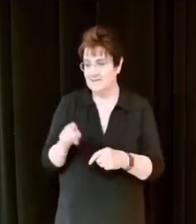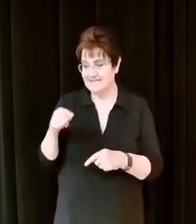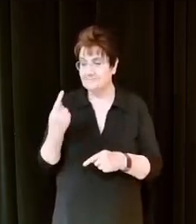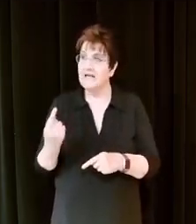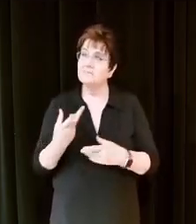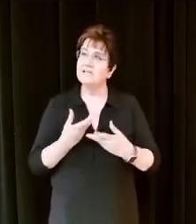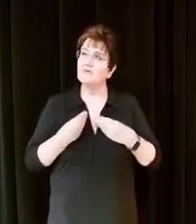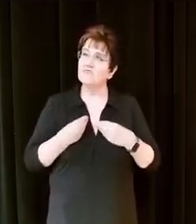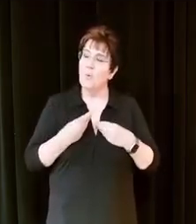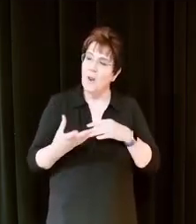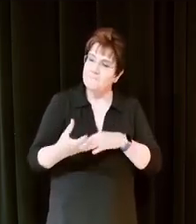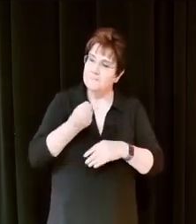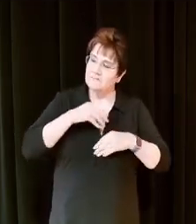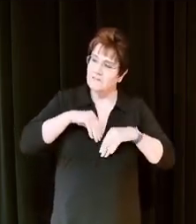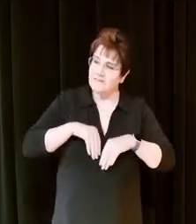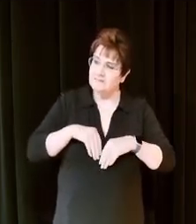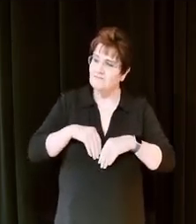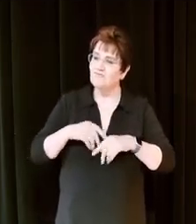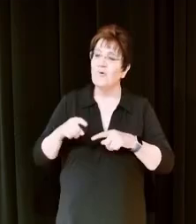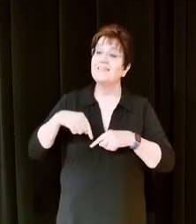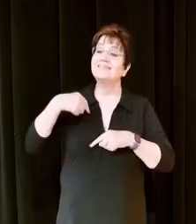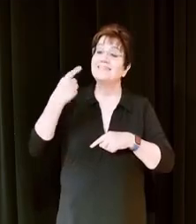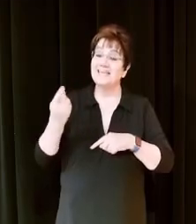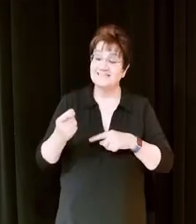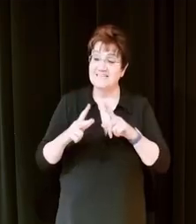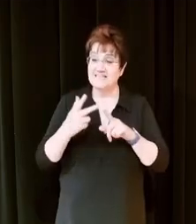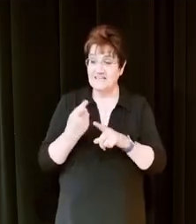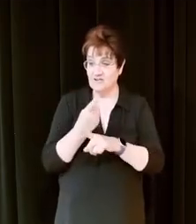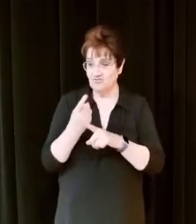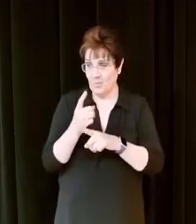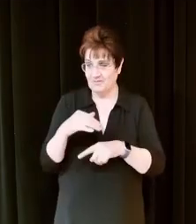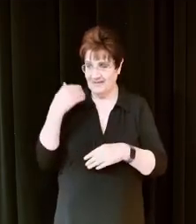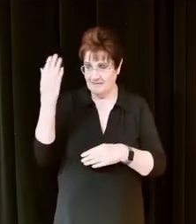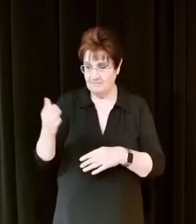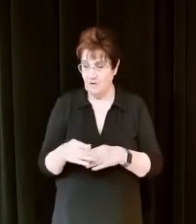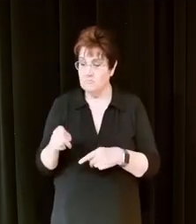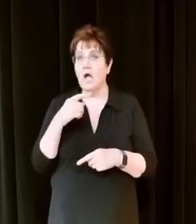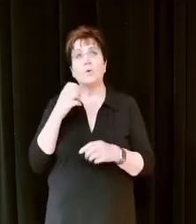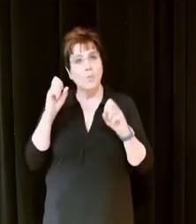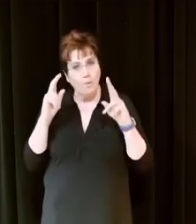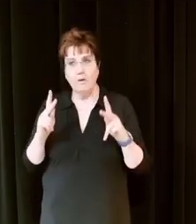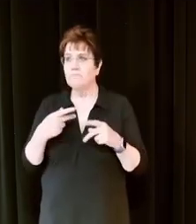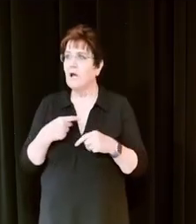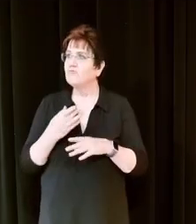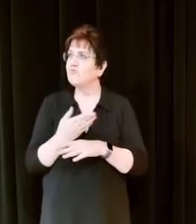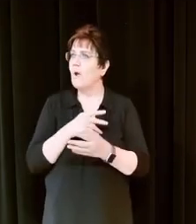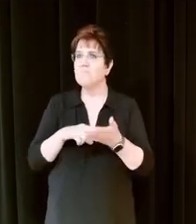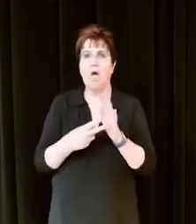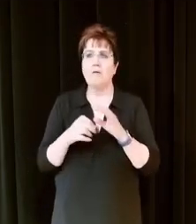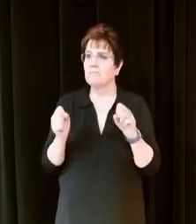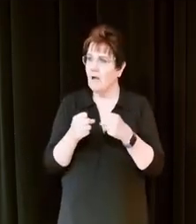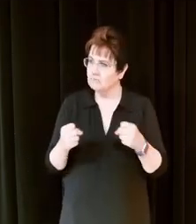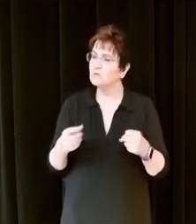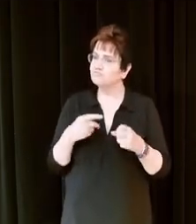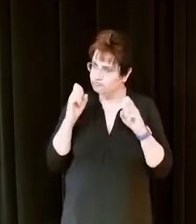genommen und hat gesagt, okay, dann gehe ich damit weiter, das ist gut, weil das kann ich ja nicht planen. Das war so sinngemäß